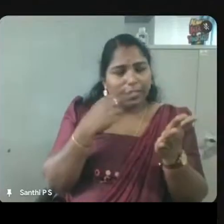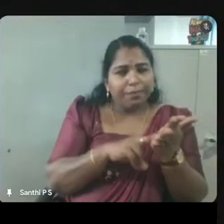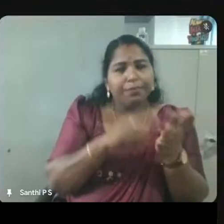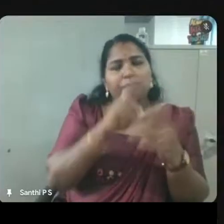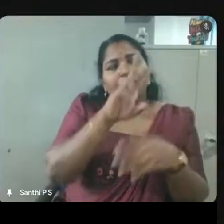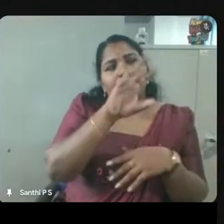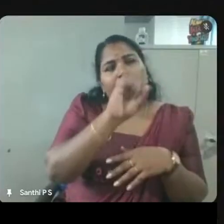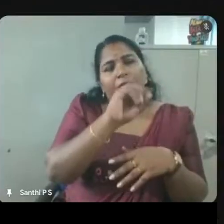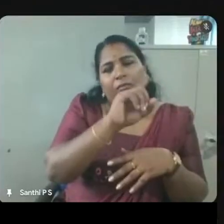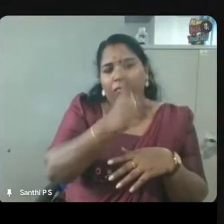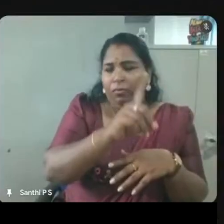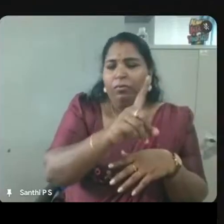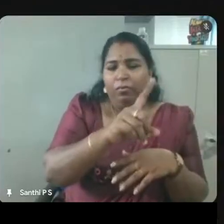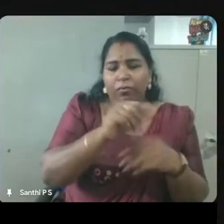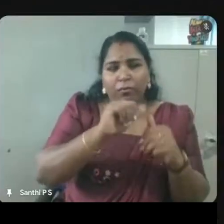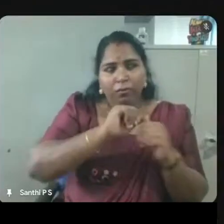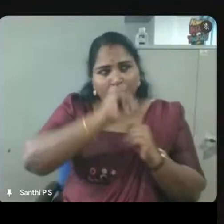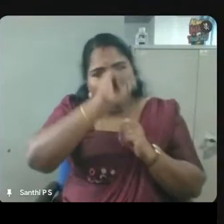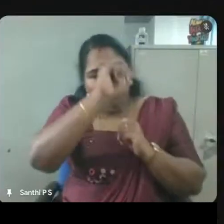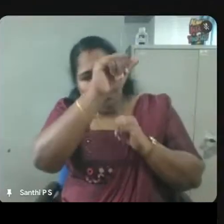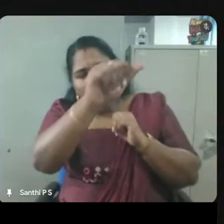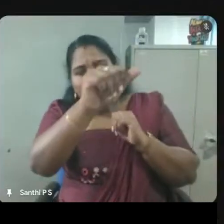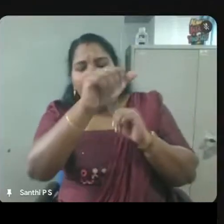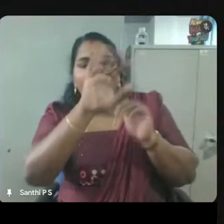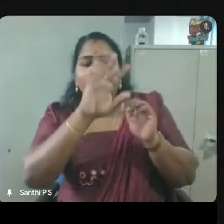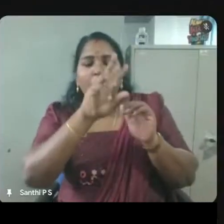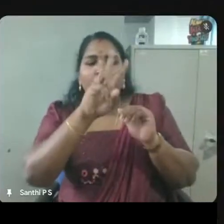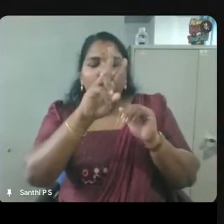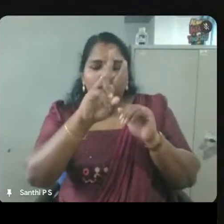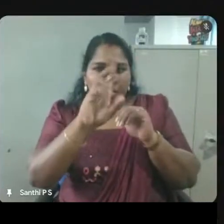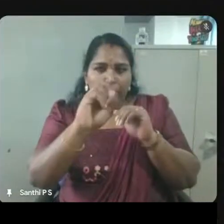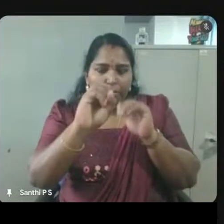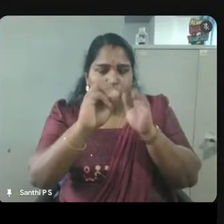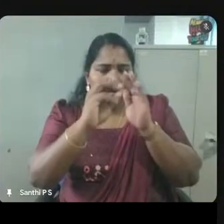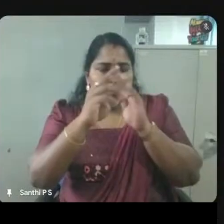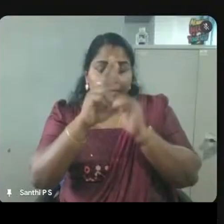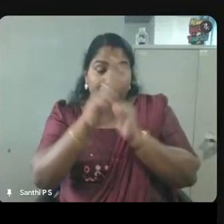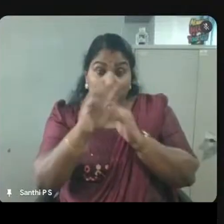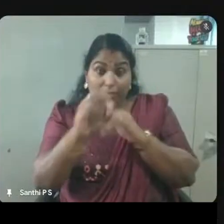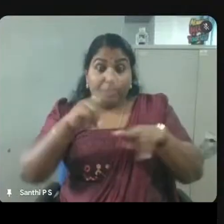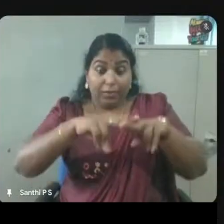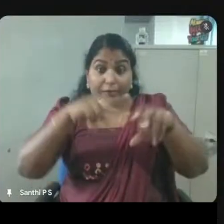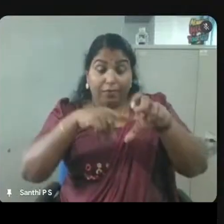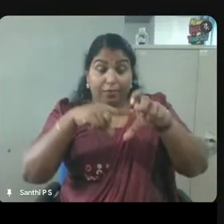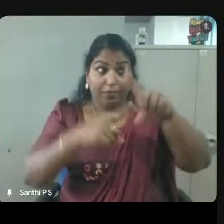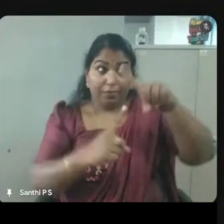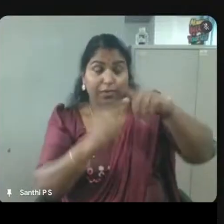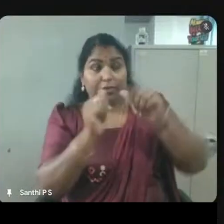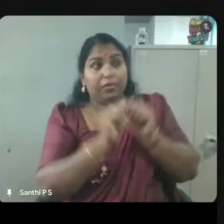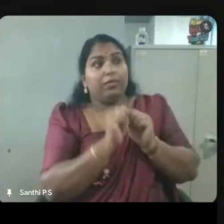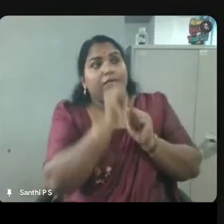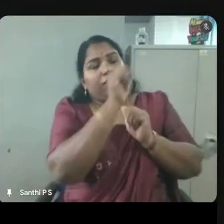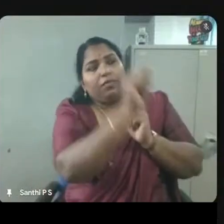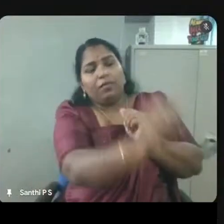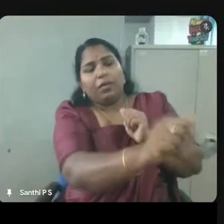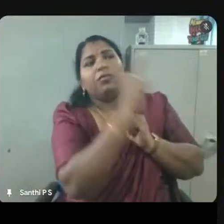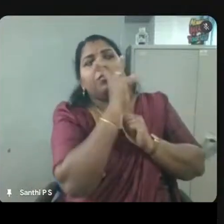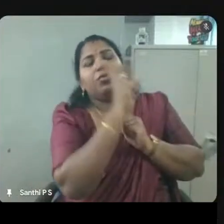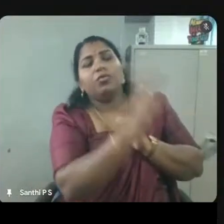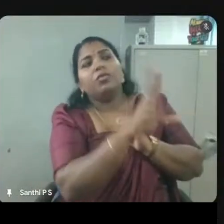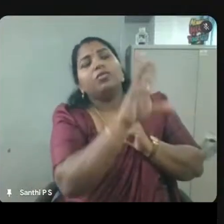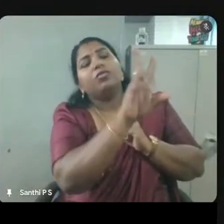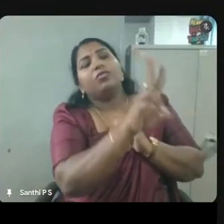അടി ദൂരത്തിലേക്ക് നോക്കാനായിട്ട് സജസ്റ്റ് ചെയ്യുന്നത്. അതുപോലെ റൂം ബ്രൈറ്റ്നസ് നല്ല വെളിച്ചമുള്ള മുറിയിൽ ഇരിക്കുക, റെഗുലർ ആയിട്ട് ബ്രേക്സ്